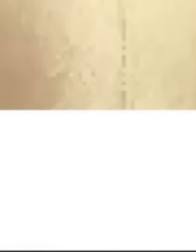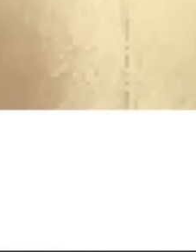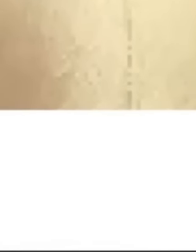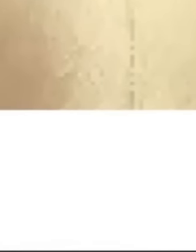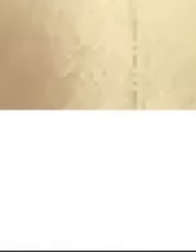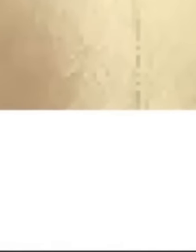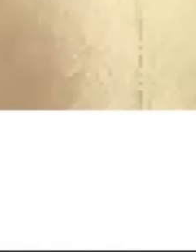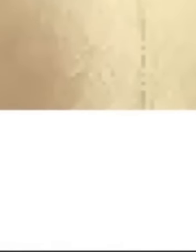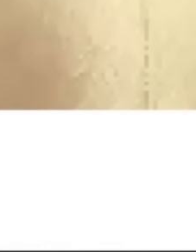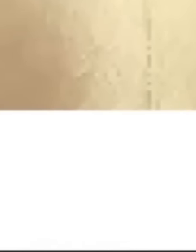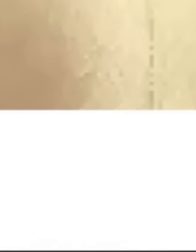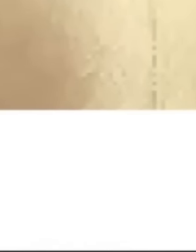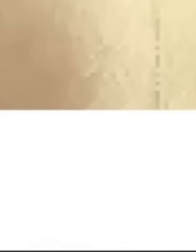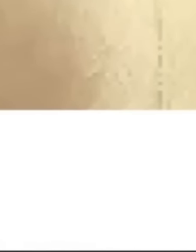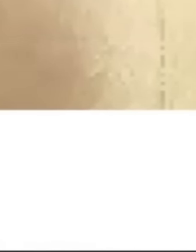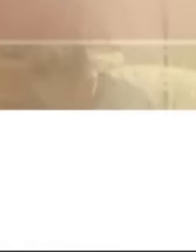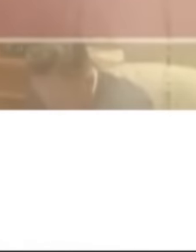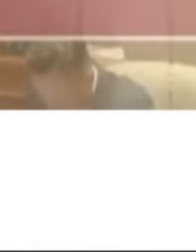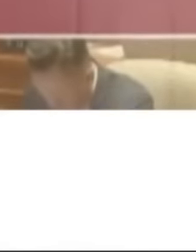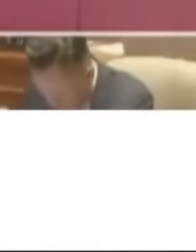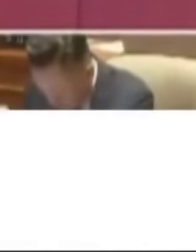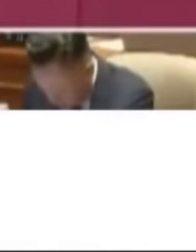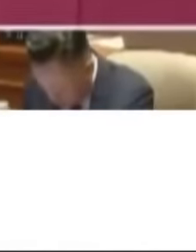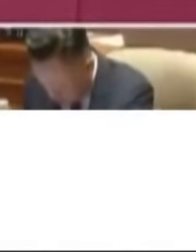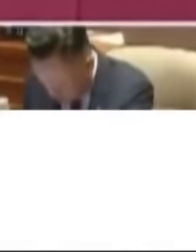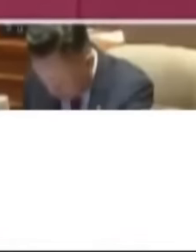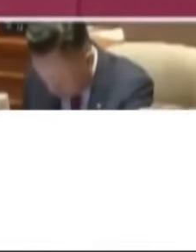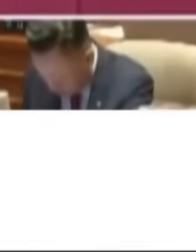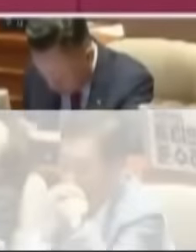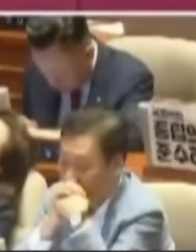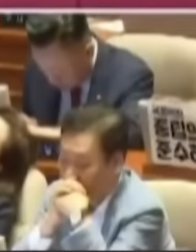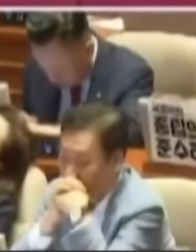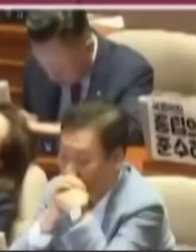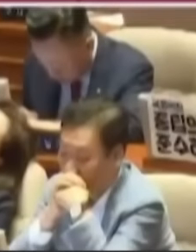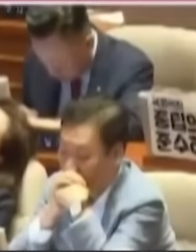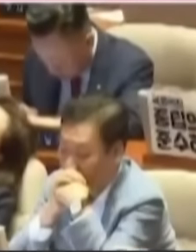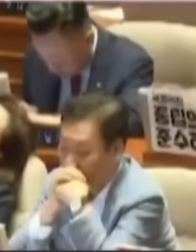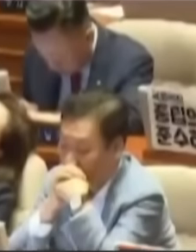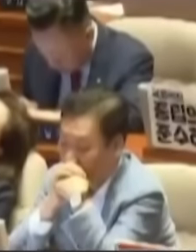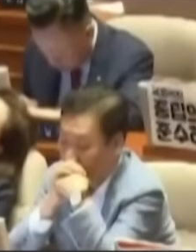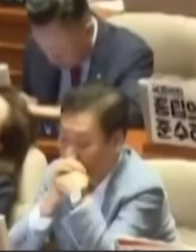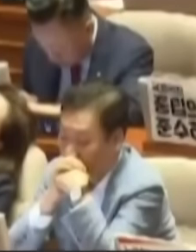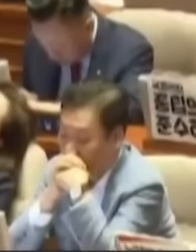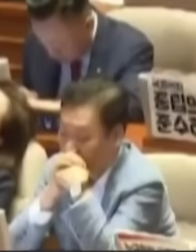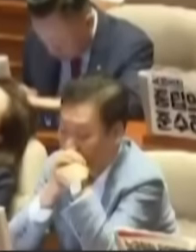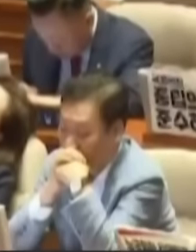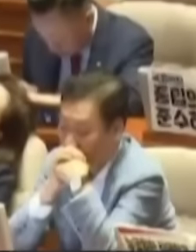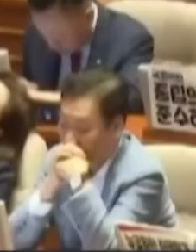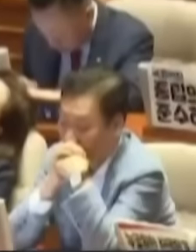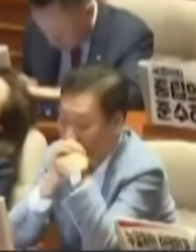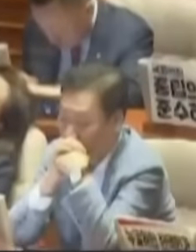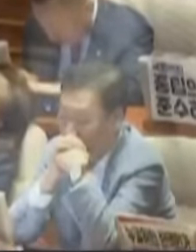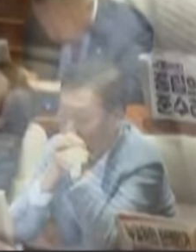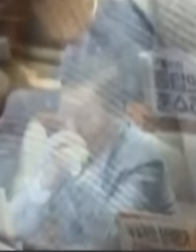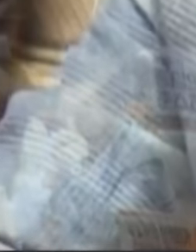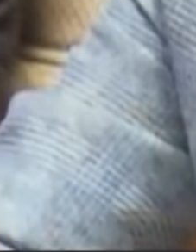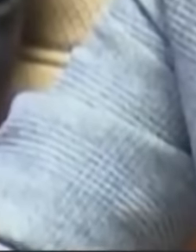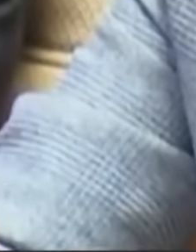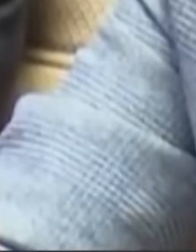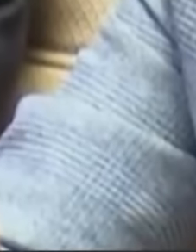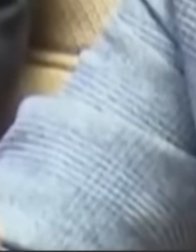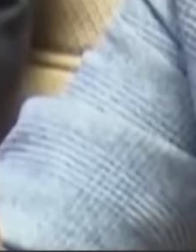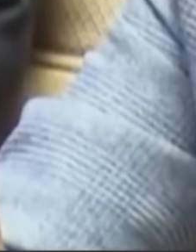108명 당선자 연회에서도 뭐 셀카 찍고 이러다가 또 그때도 또 문제 제기됐던 분들 아닙니까